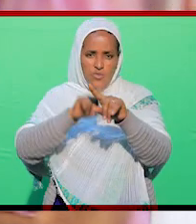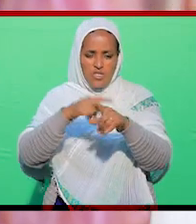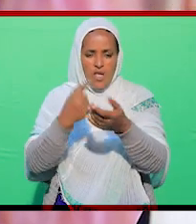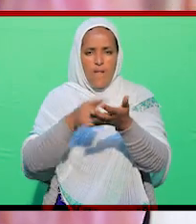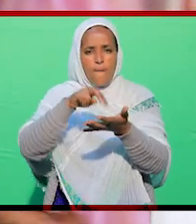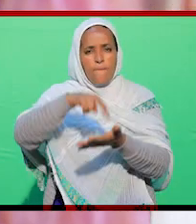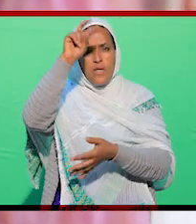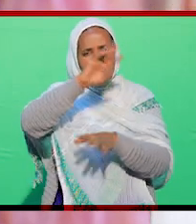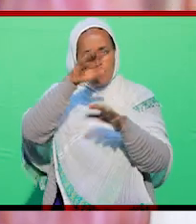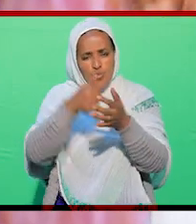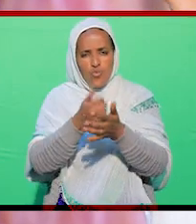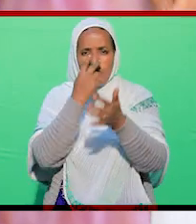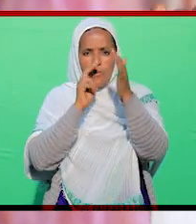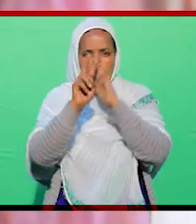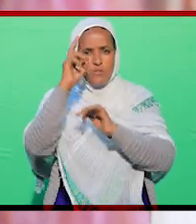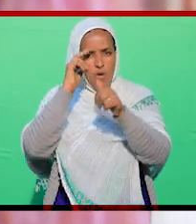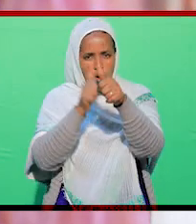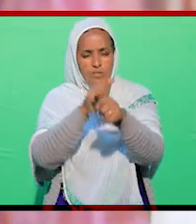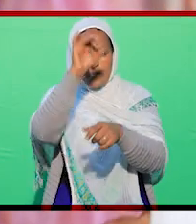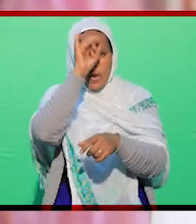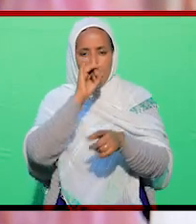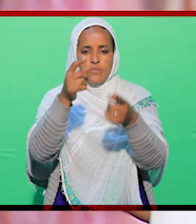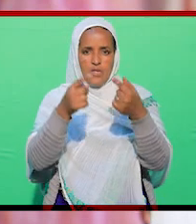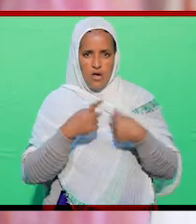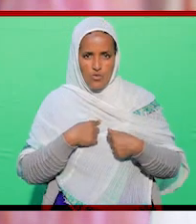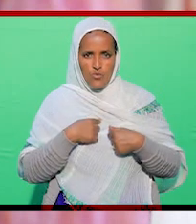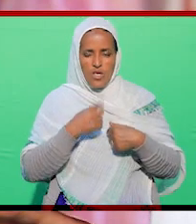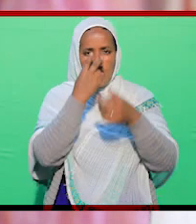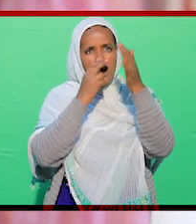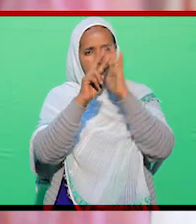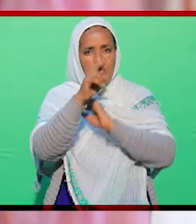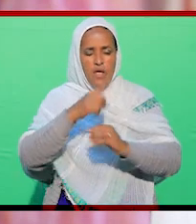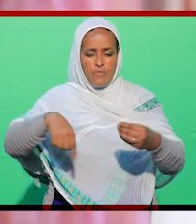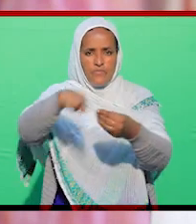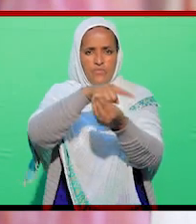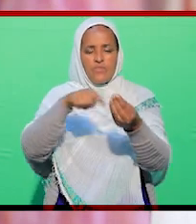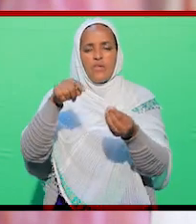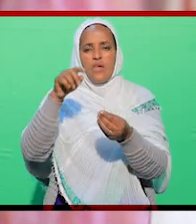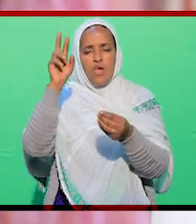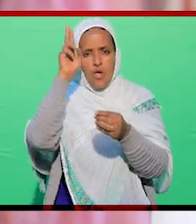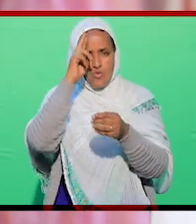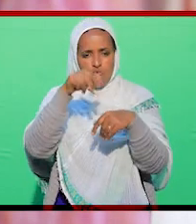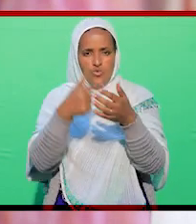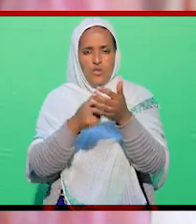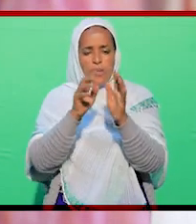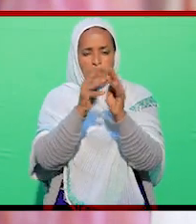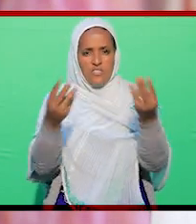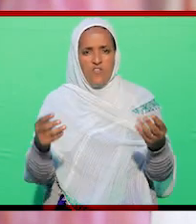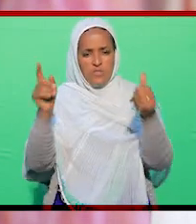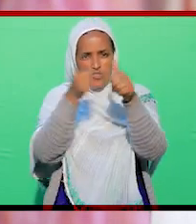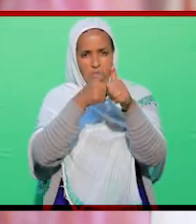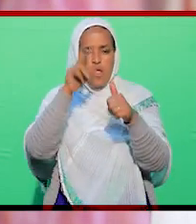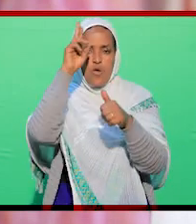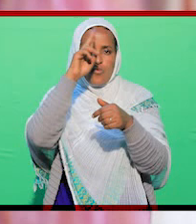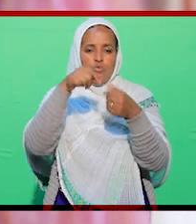ጊዜ ምድር አደራዋን ትመልሳለች። ይህንን መነሻ አድርገው ነው ሁሉም ነቢያትም ሐዋርያትም ሊቃውንትም የሚናገሩት። የነቢያት መክብባቸው ሄኖክ